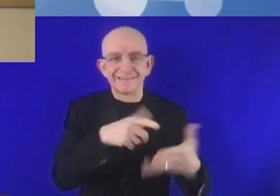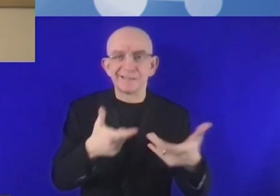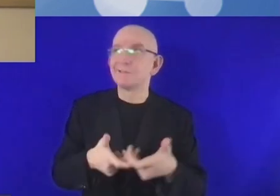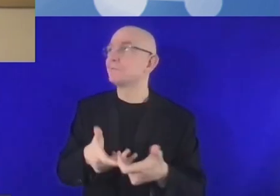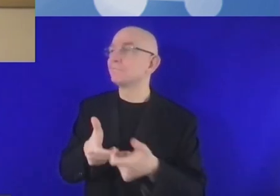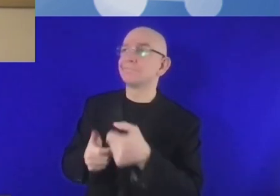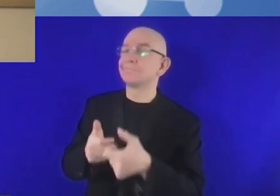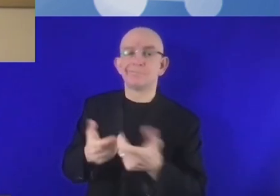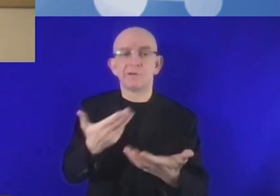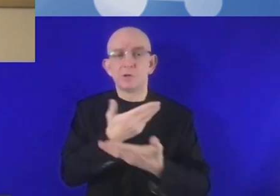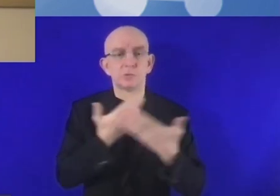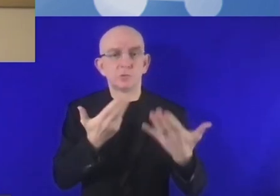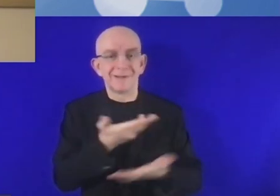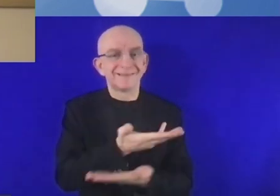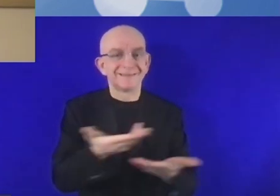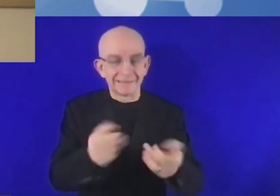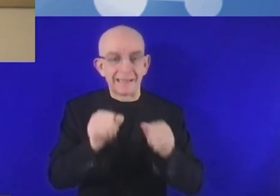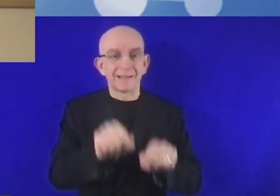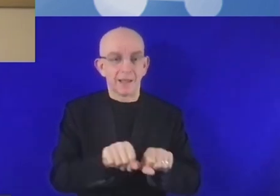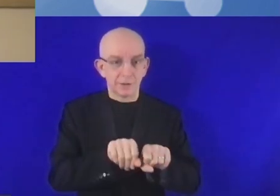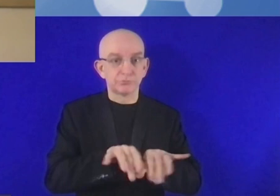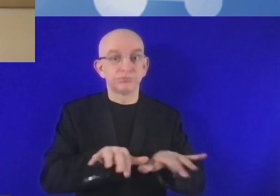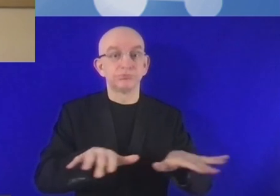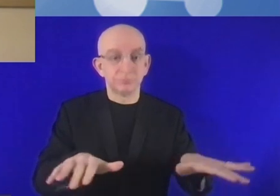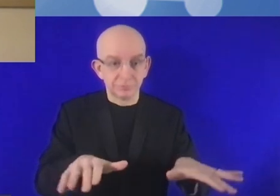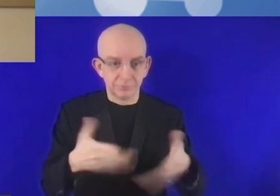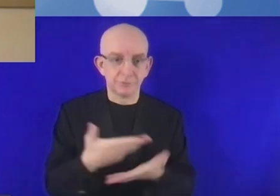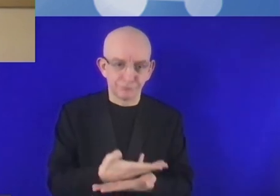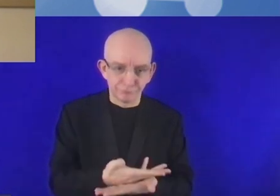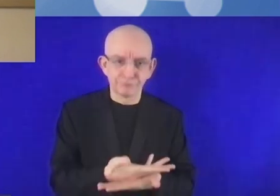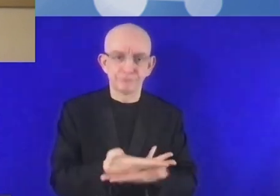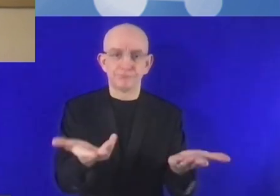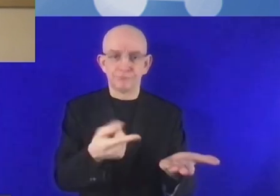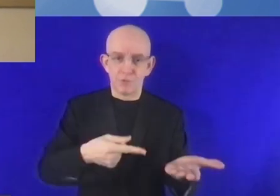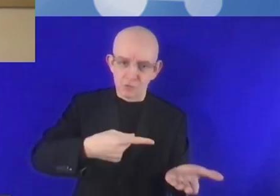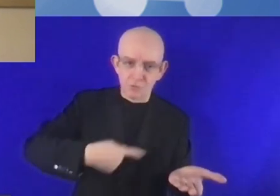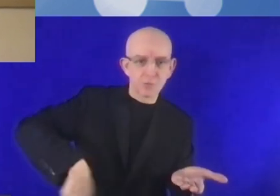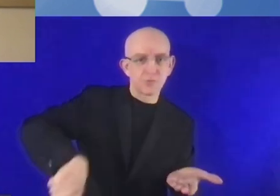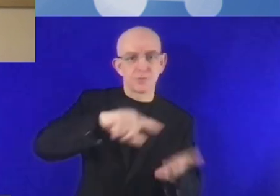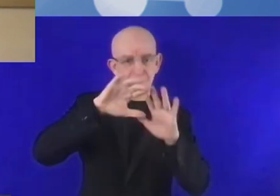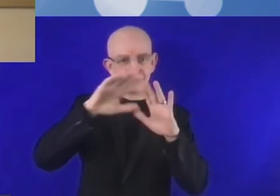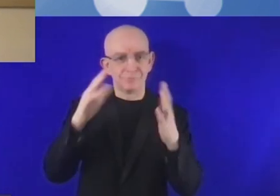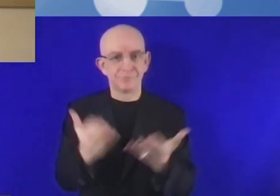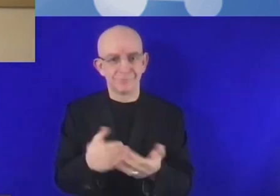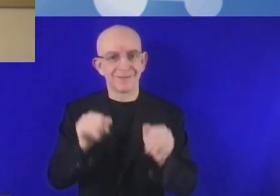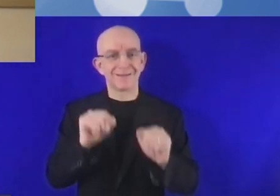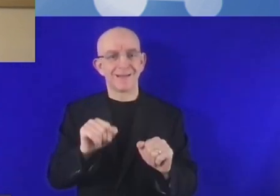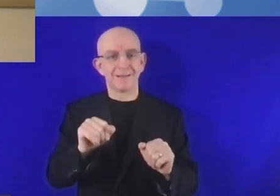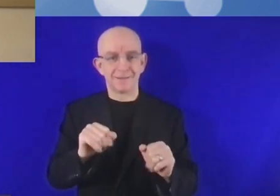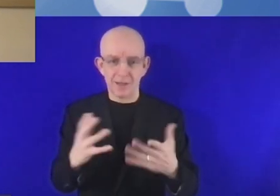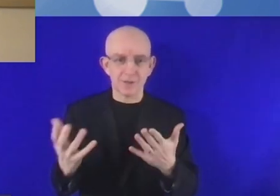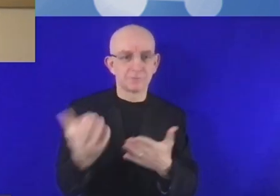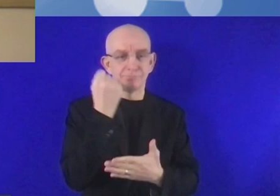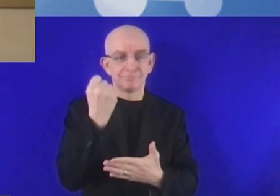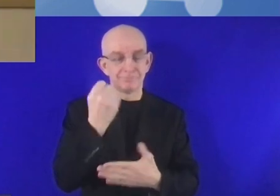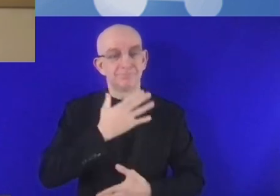Uważamy, że jest to niezwykle potrzebne i że należy dążyć do tego, aby wszystkim zapewnić dostęp do